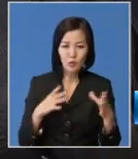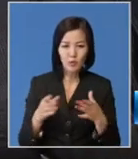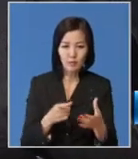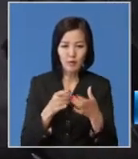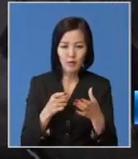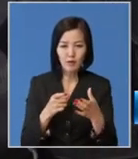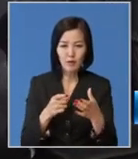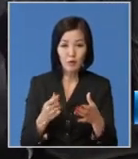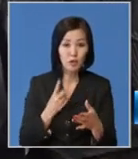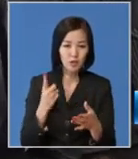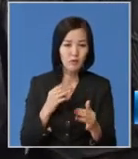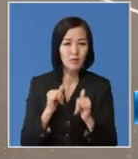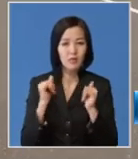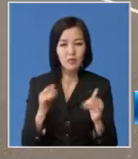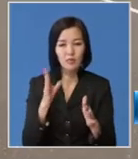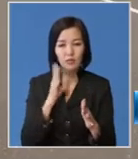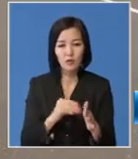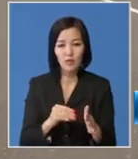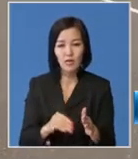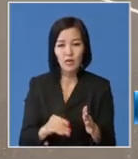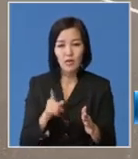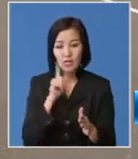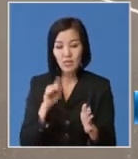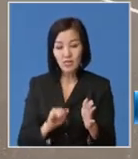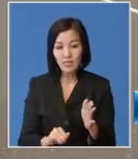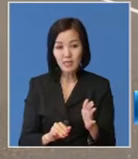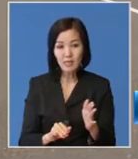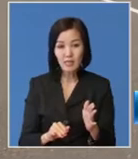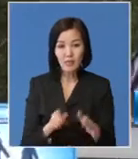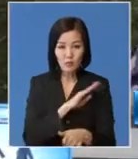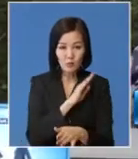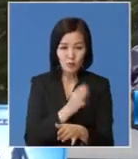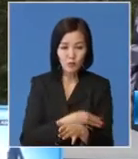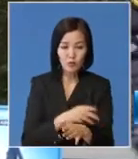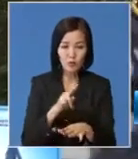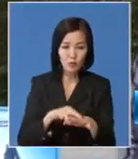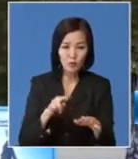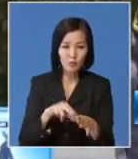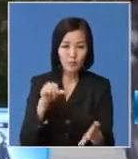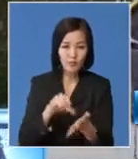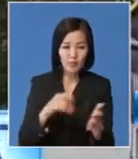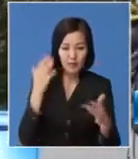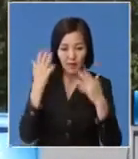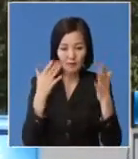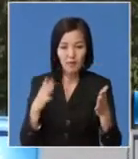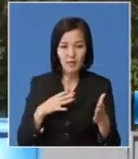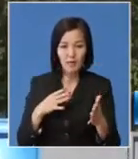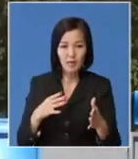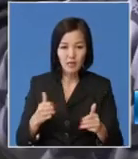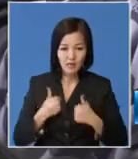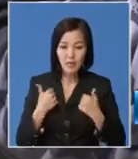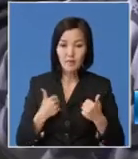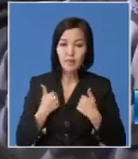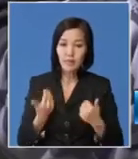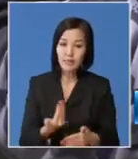атудан шеберлігін жиі шыңдап тұрады. Мәди жастайынан күштік құрылымдарда қызмет етуді армандағанын айтады. Тынымсыз еңбекпен талпыныстың